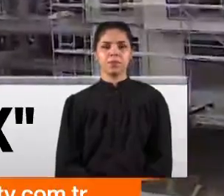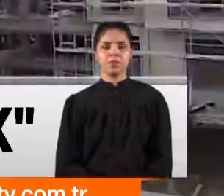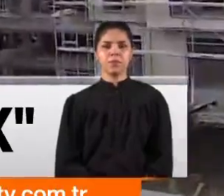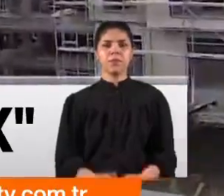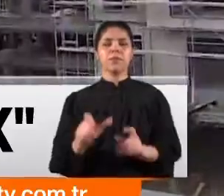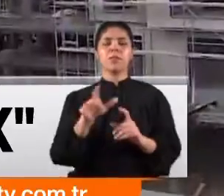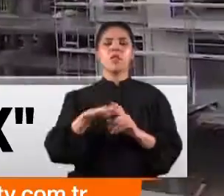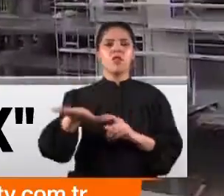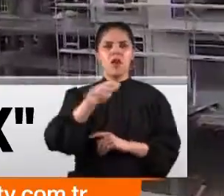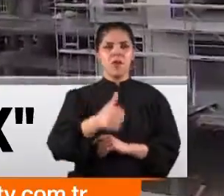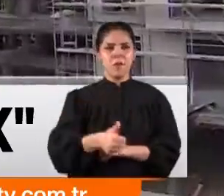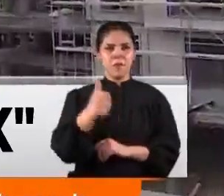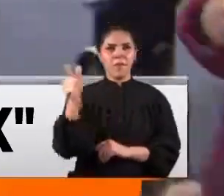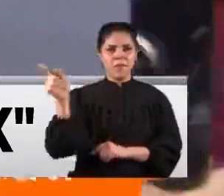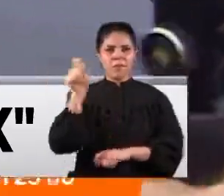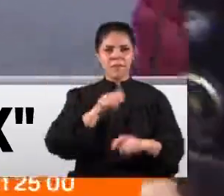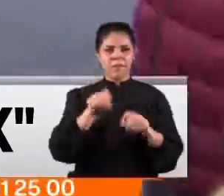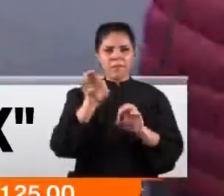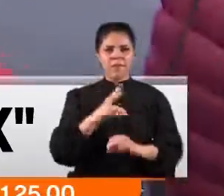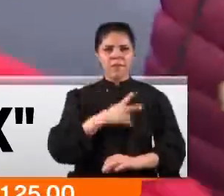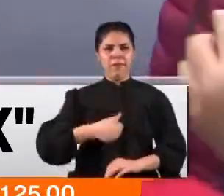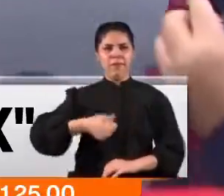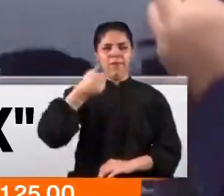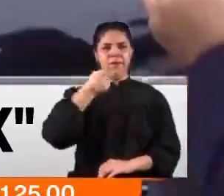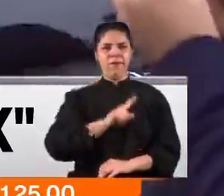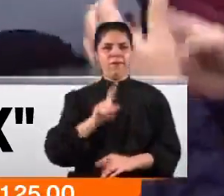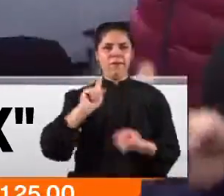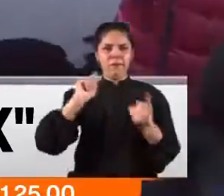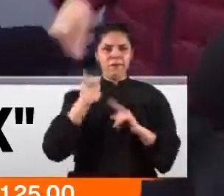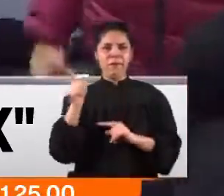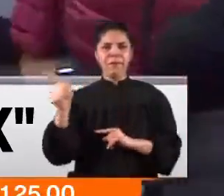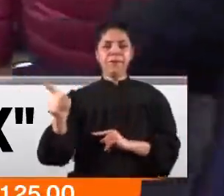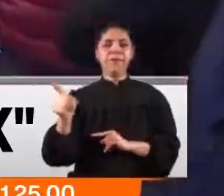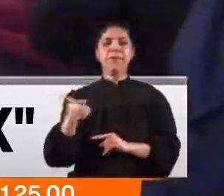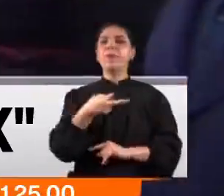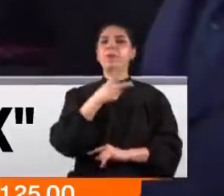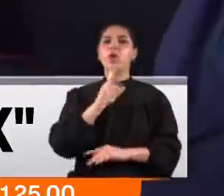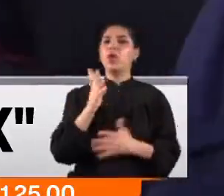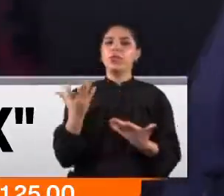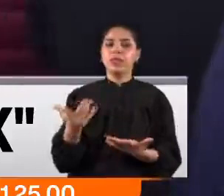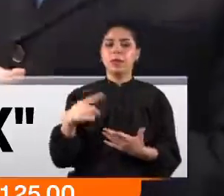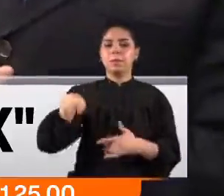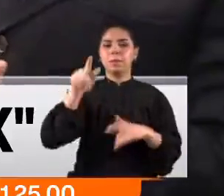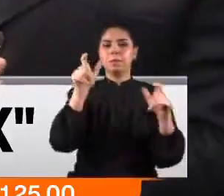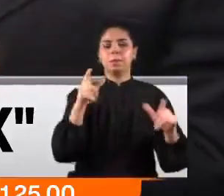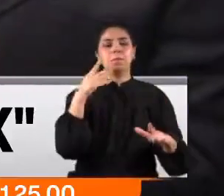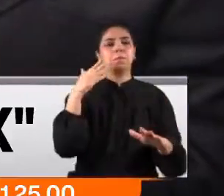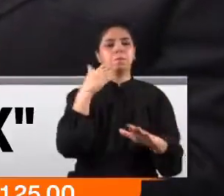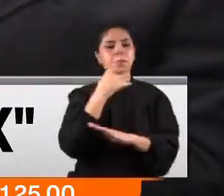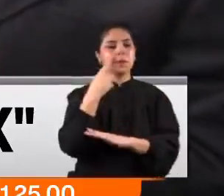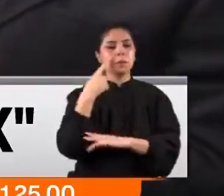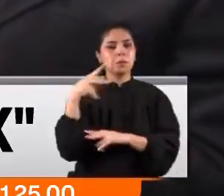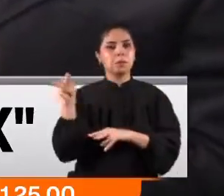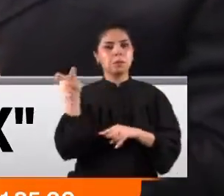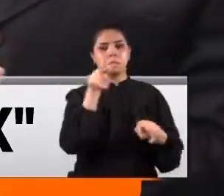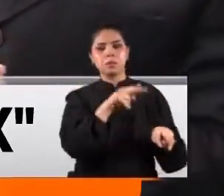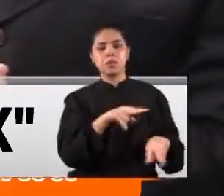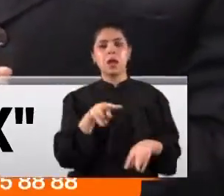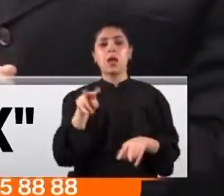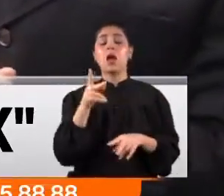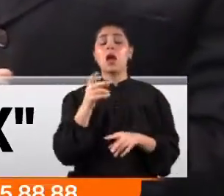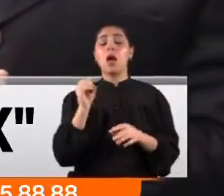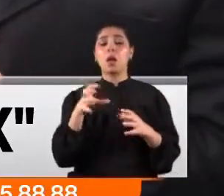Çevre Bakanı iken temelini attı. Belediye Başkanı adaylığı döneminde gelinen son durumu yerinde inceledi. AK Parti adayı Murat